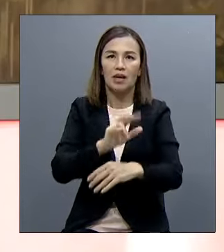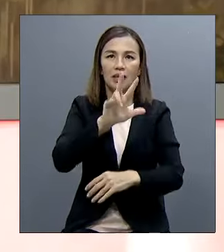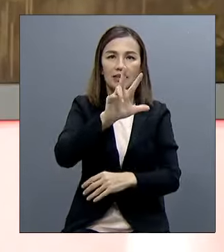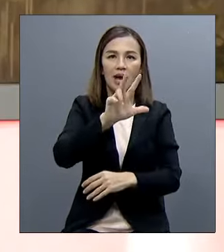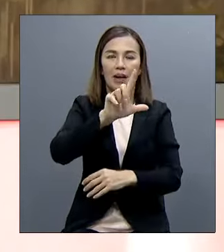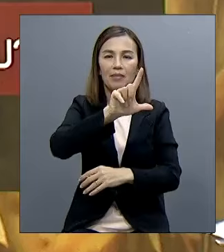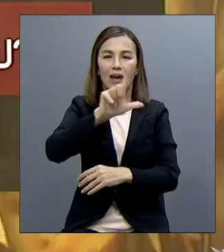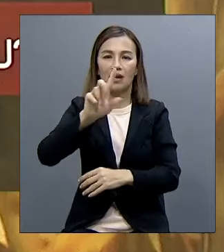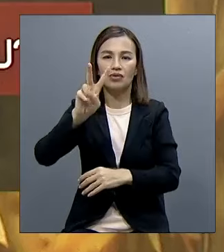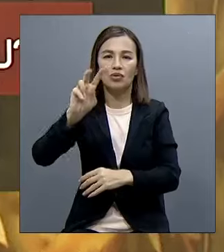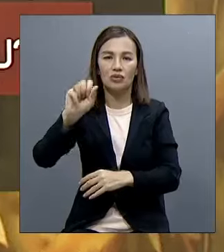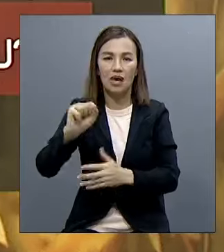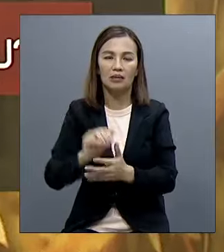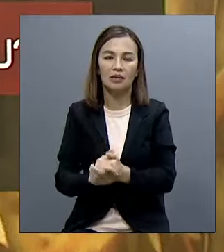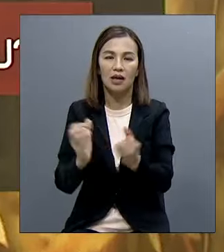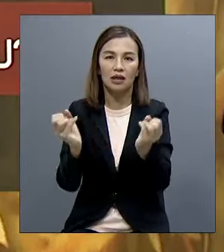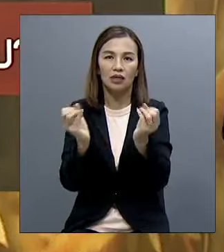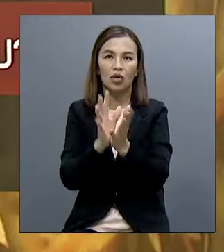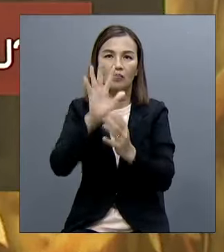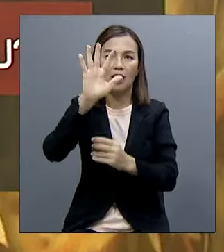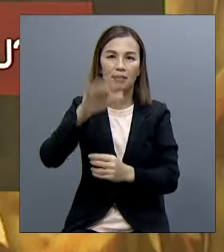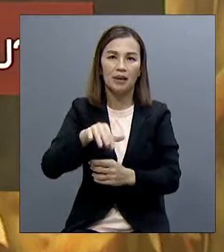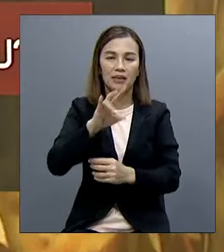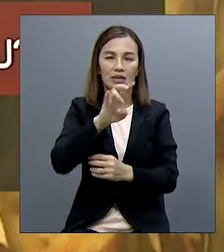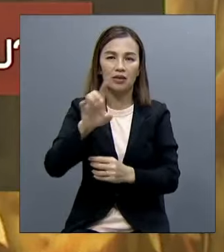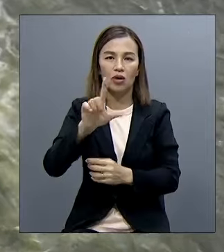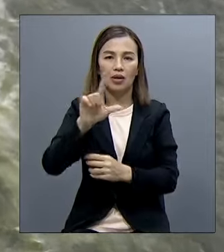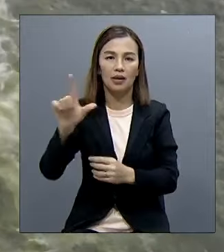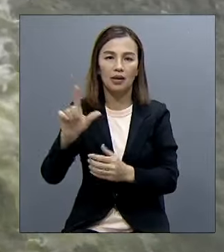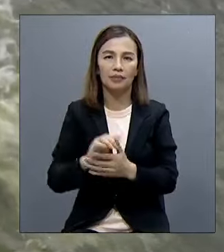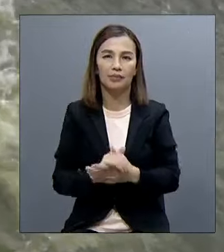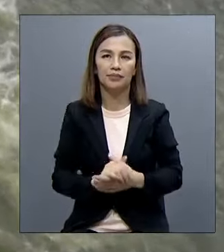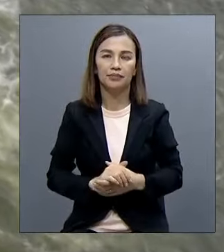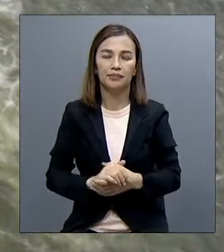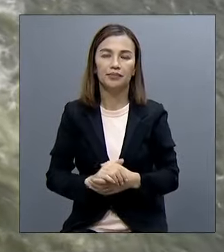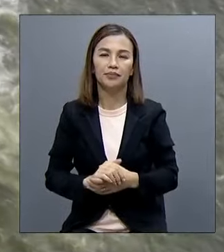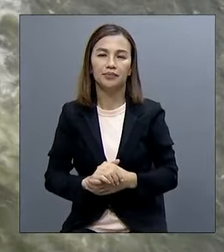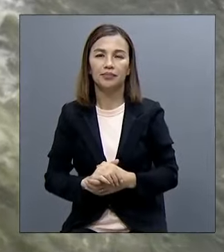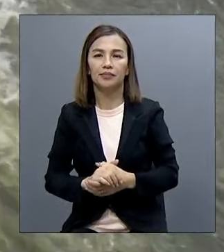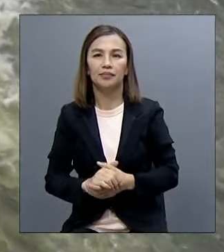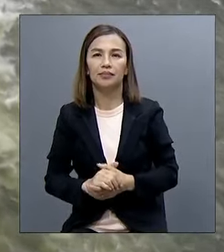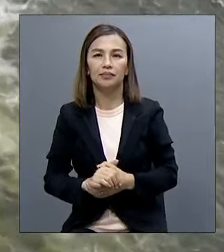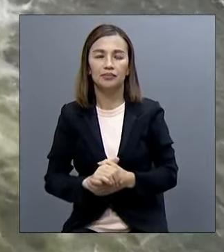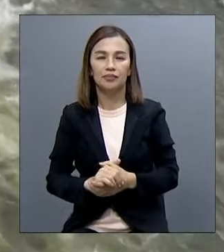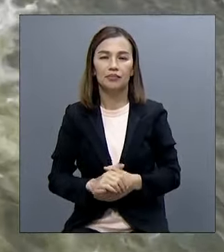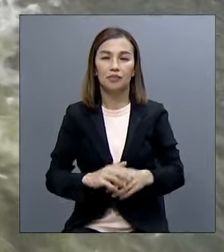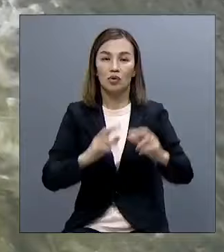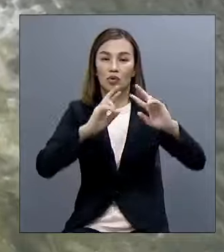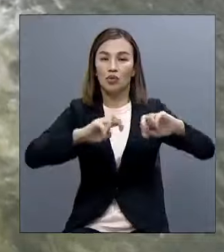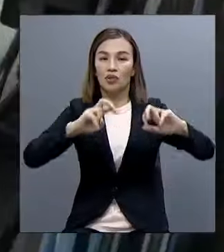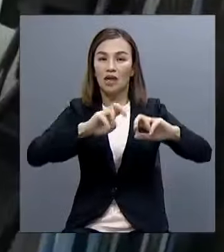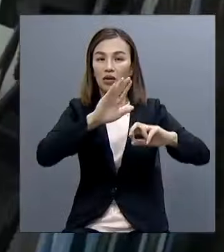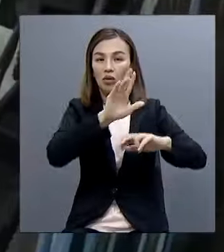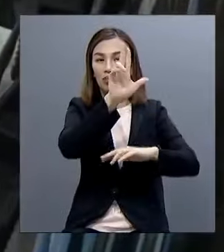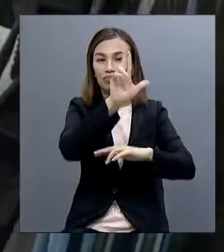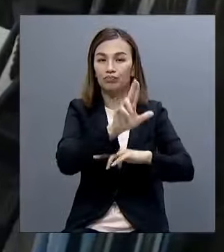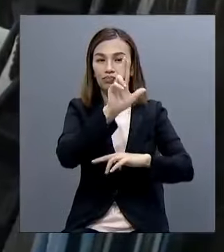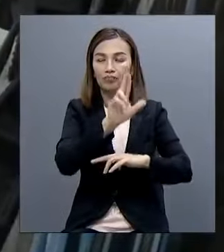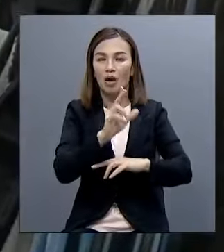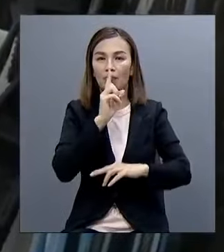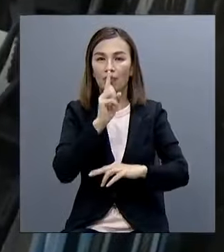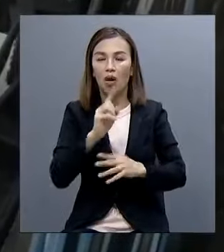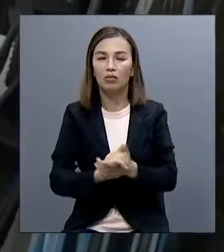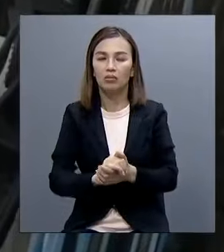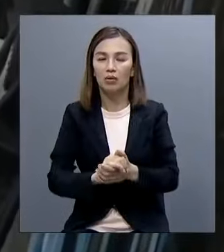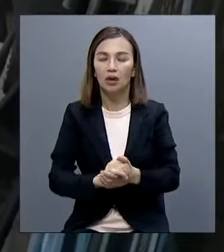ไร่ความเสียหายมากกว่ากว่า 5,700ล้านบาทค่ะวิจัยกรุงศรีค่ะมีการเผยแพร่บทวิจัยเรื่องความเสี่ยง